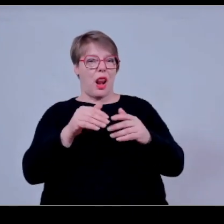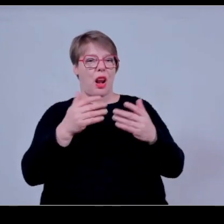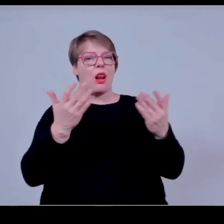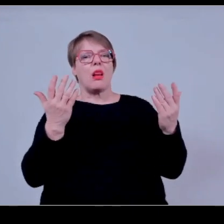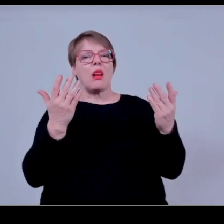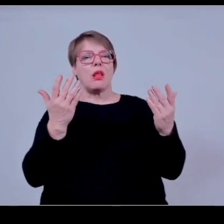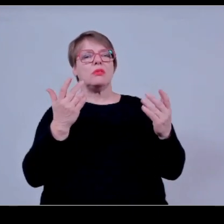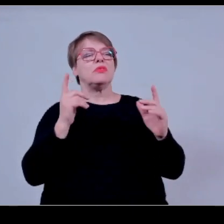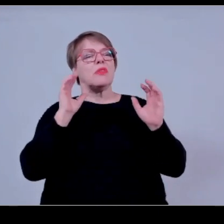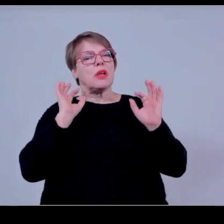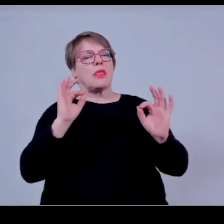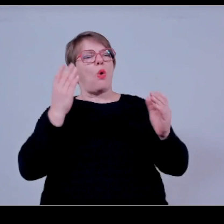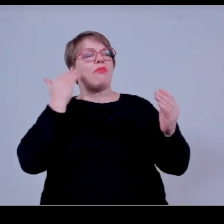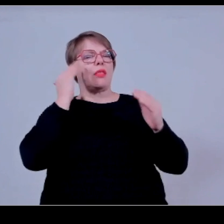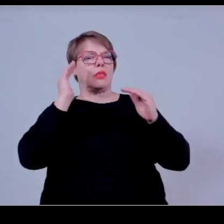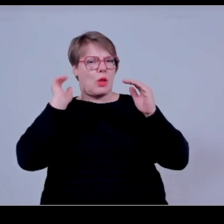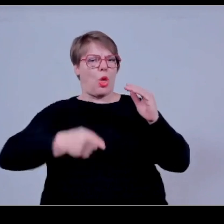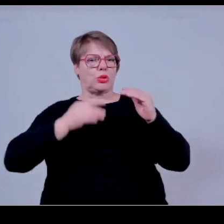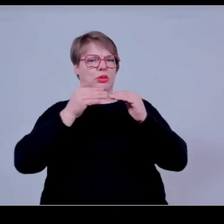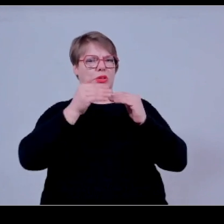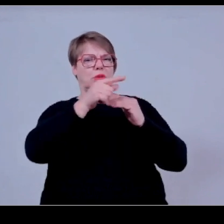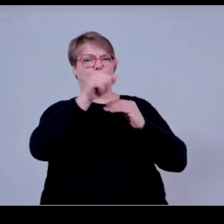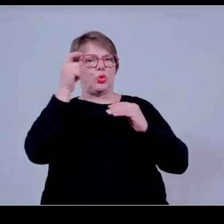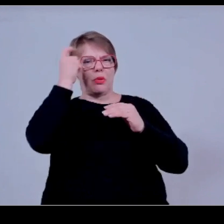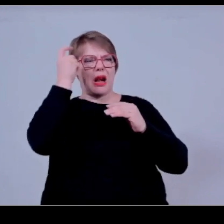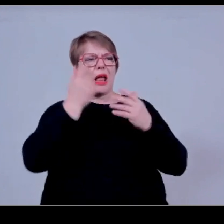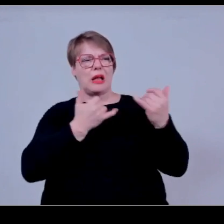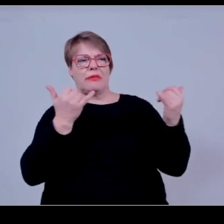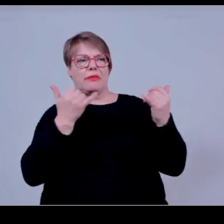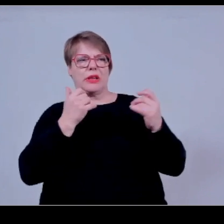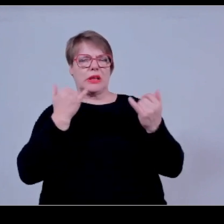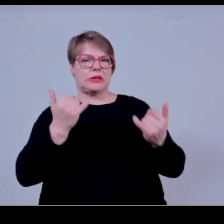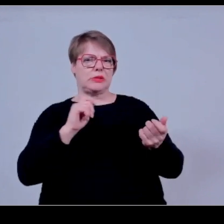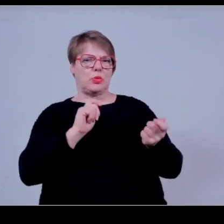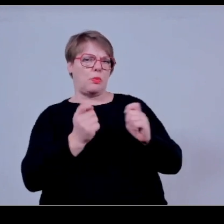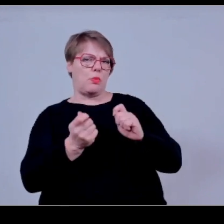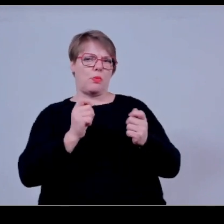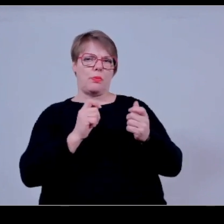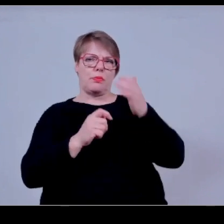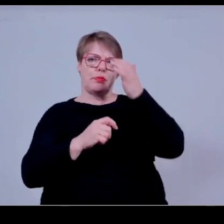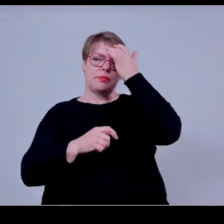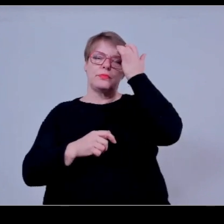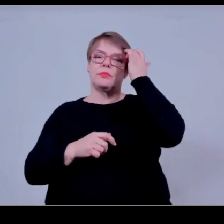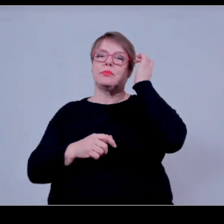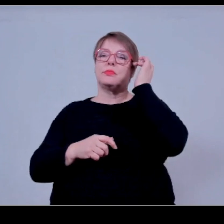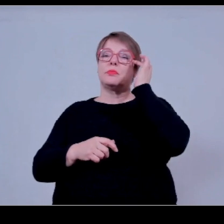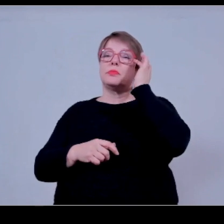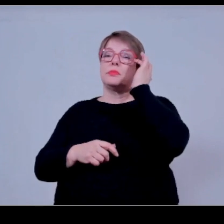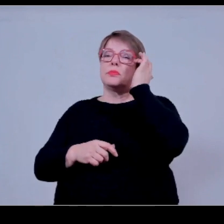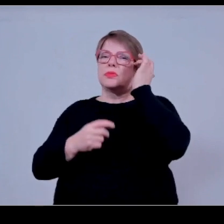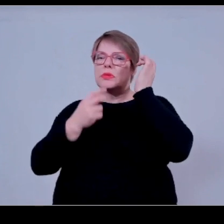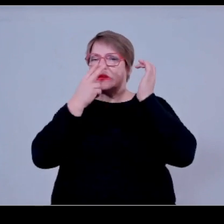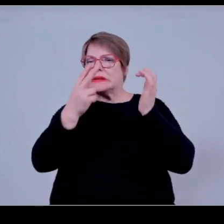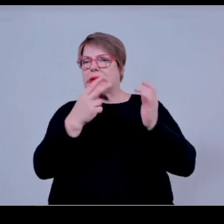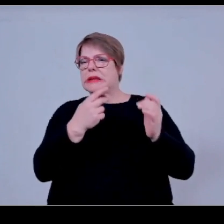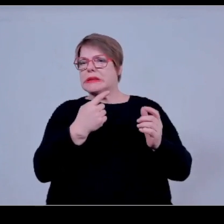ich die Zahlen mir anschaue und den letzten Monitoring-Bericht, den ich habe, dann sagt das LGL relativ deutlich, wir haben auf jeden